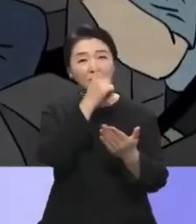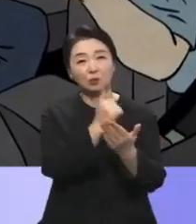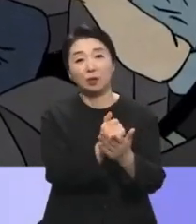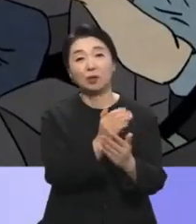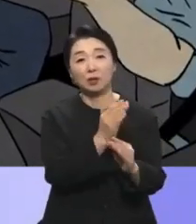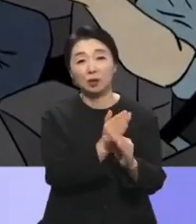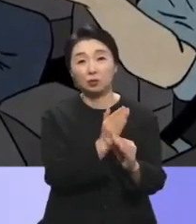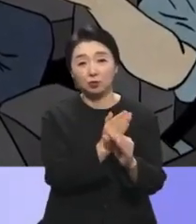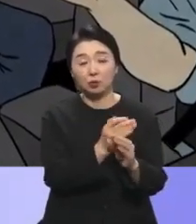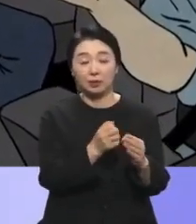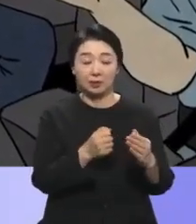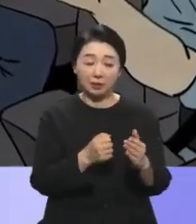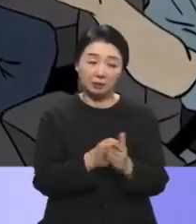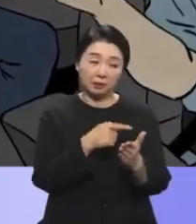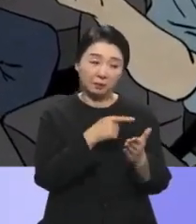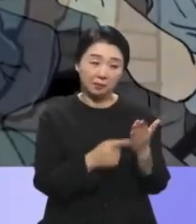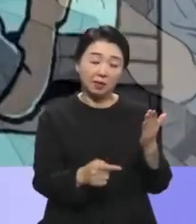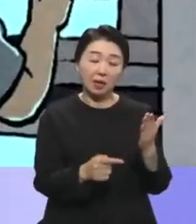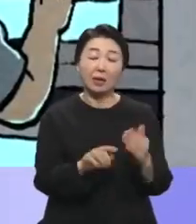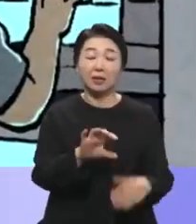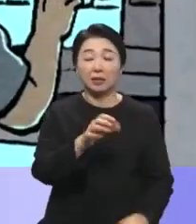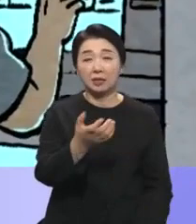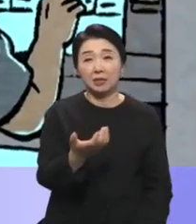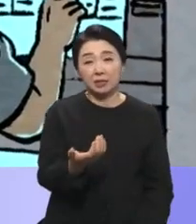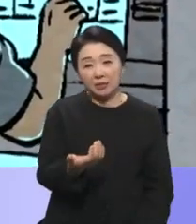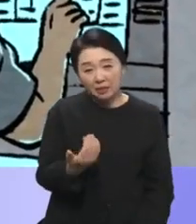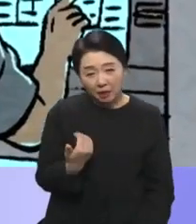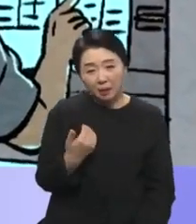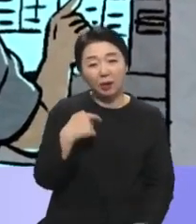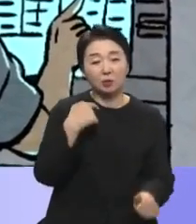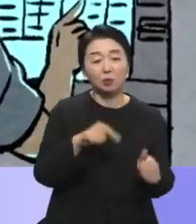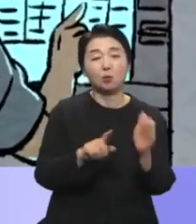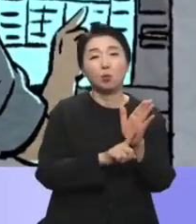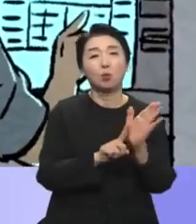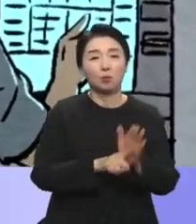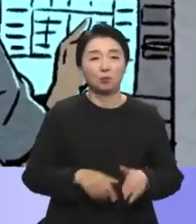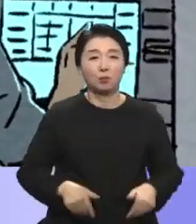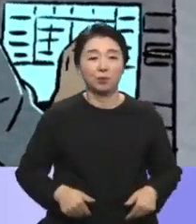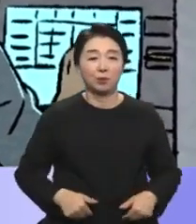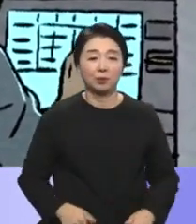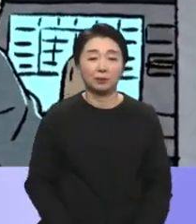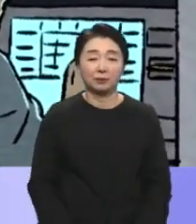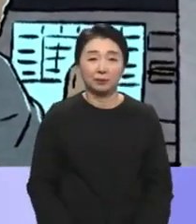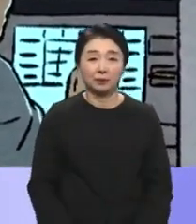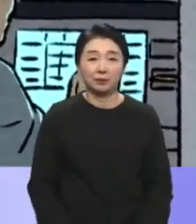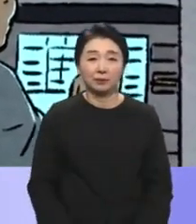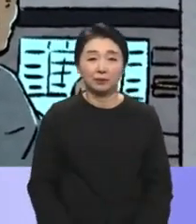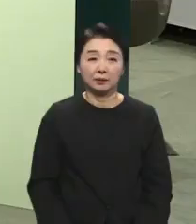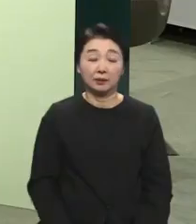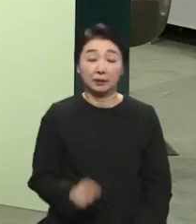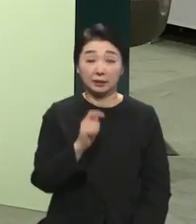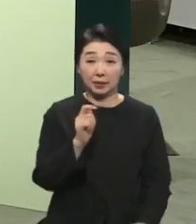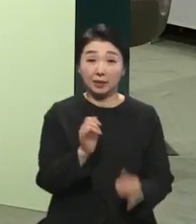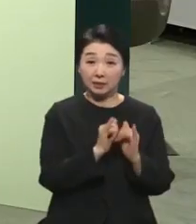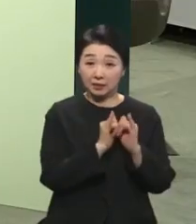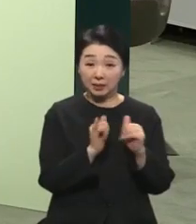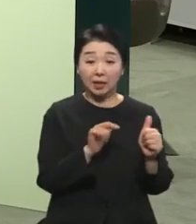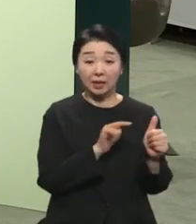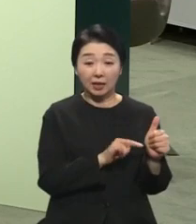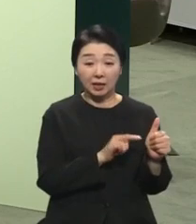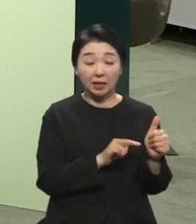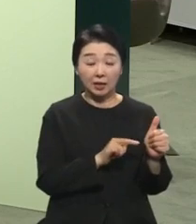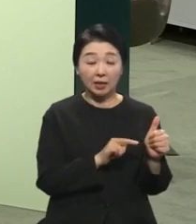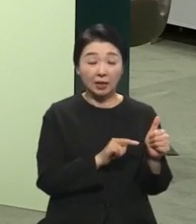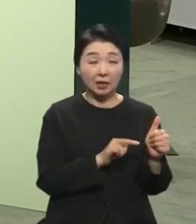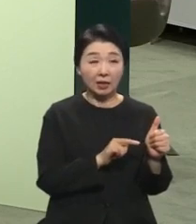때문에이 피해에 대한 예방 교육과 홍보를 하는 것이 더 필요하다라고 보여집니다 그니까 기사님들께 뭐 휴대전화